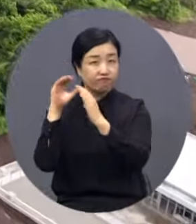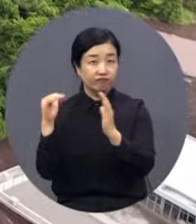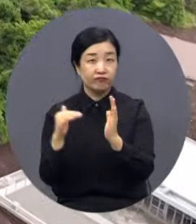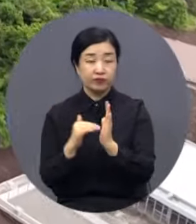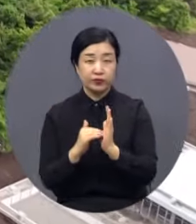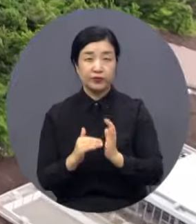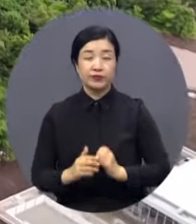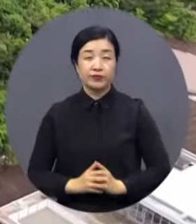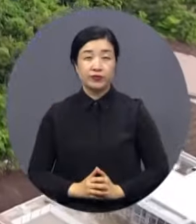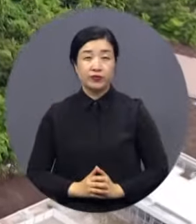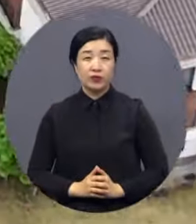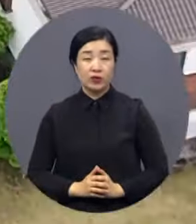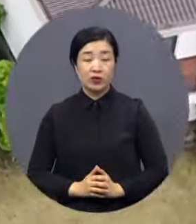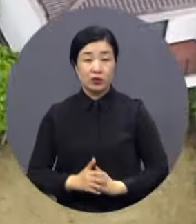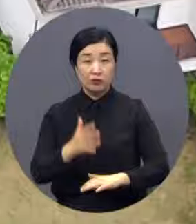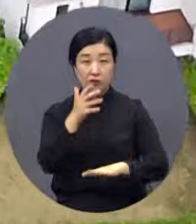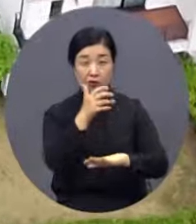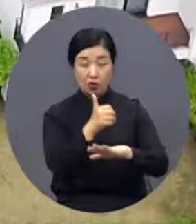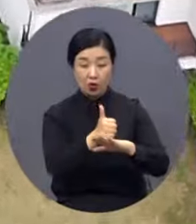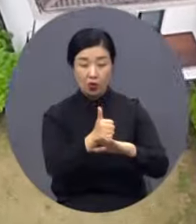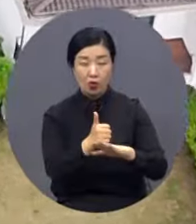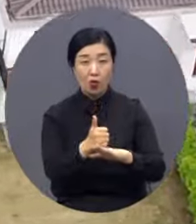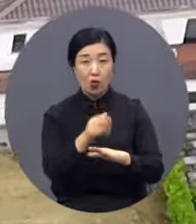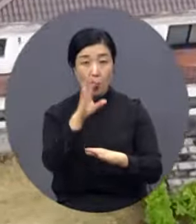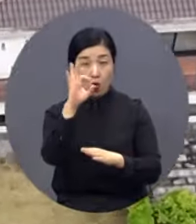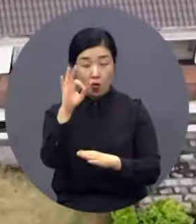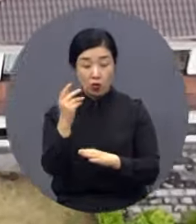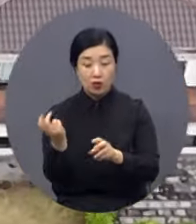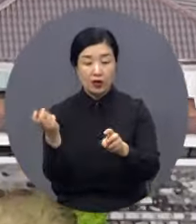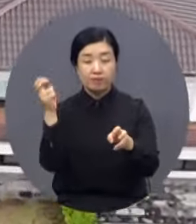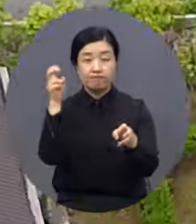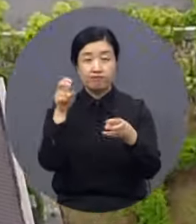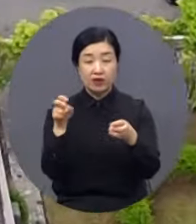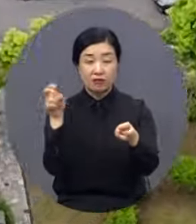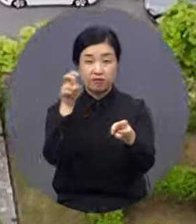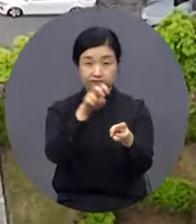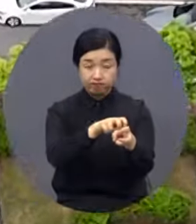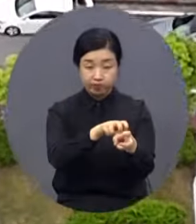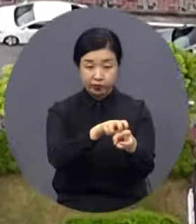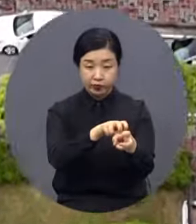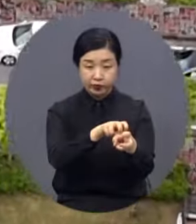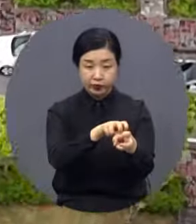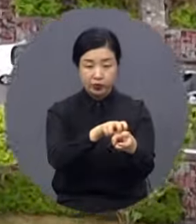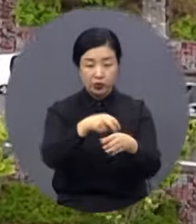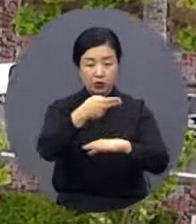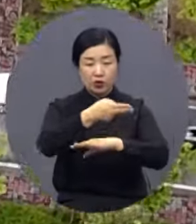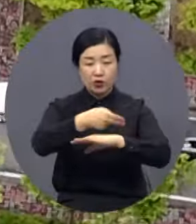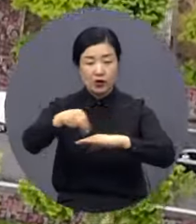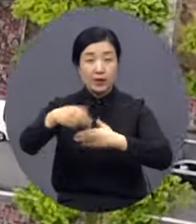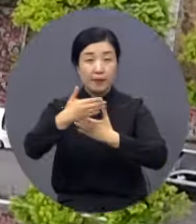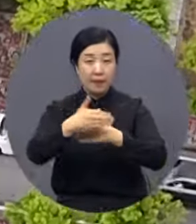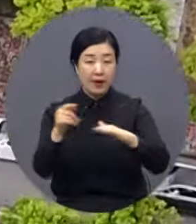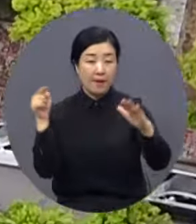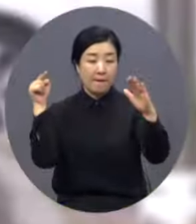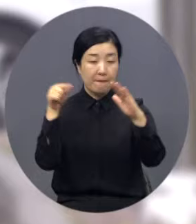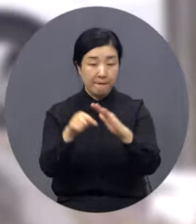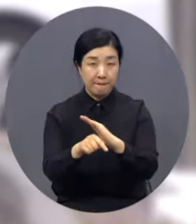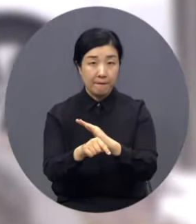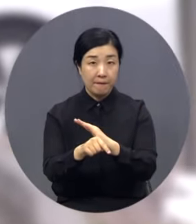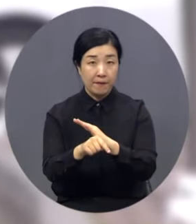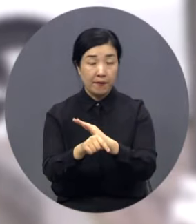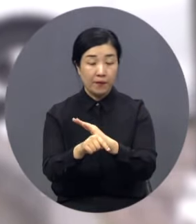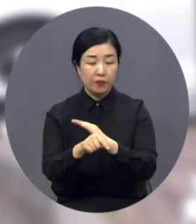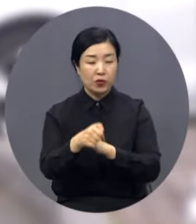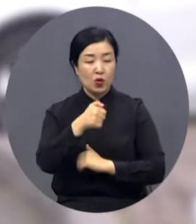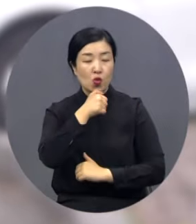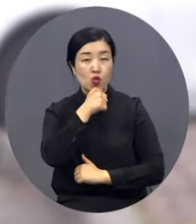들었 이후 다시 차량을 탄 오영훈 지사는 수영장이 달려 있는 한 객실로 들어갔습니다 그리고